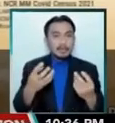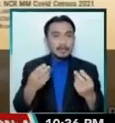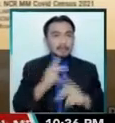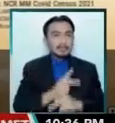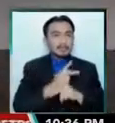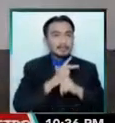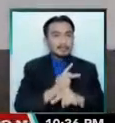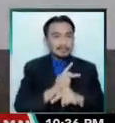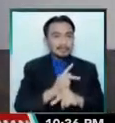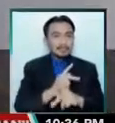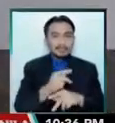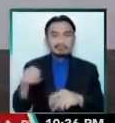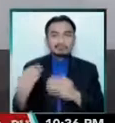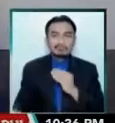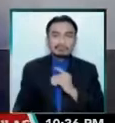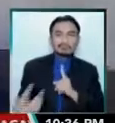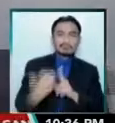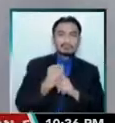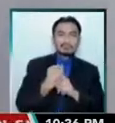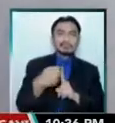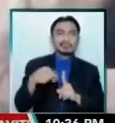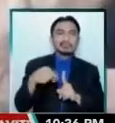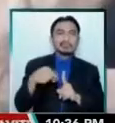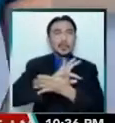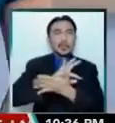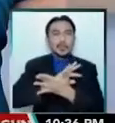ng COVID-19. Kasi tomorrow, Jimmy News.